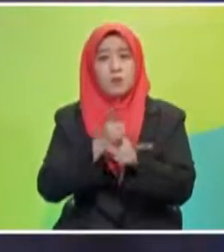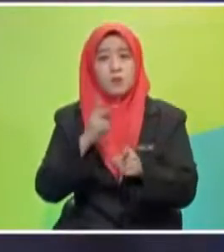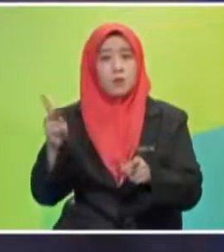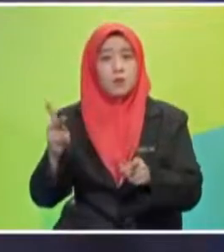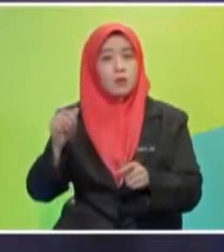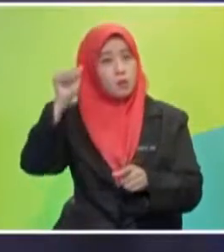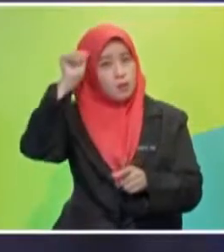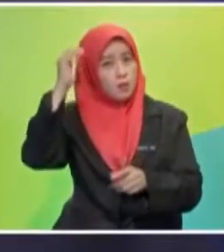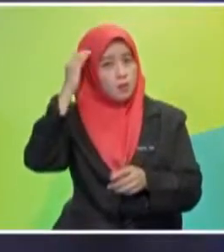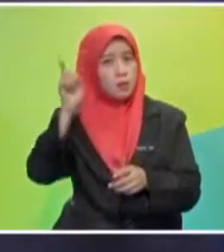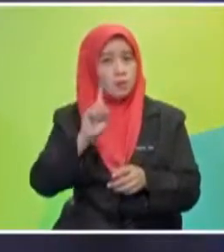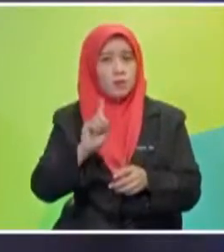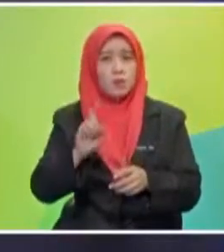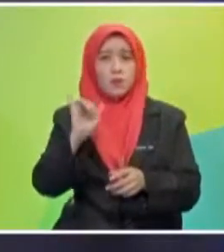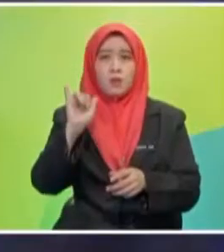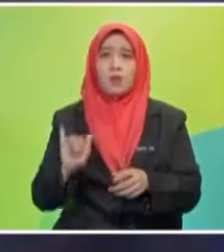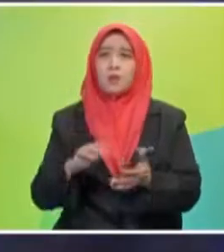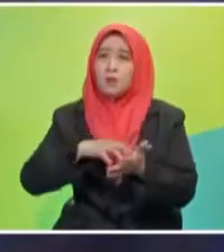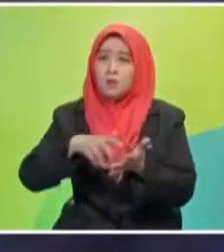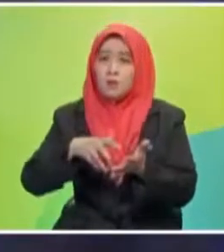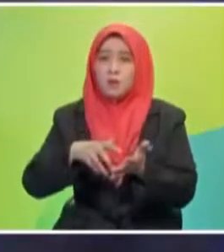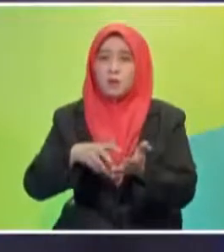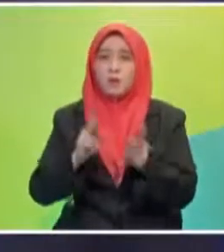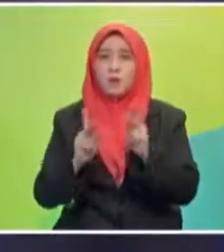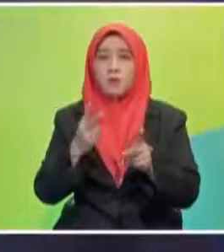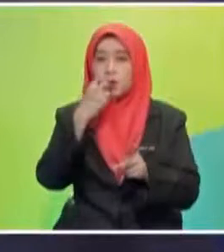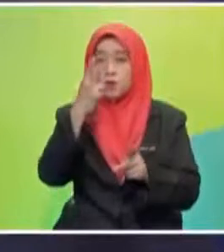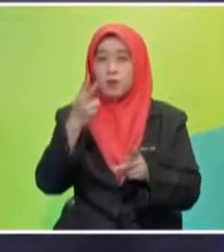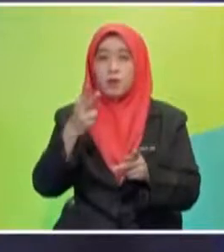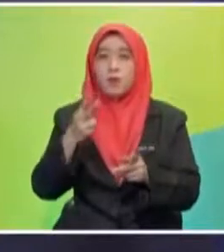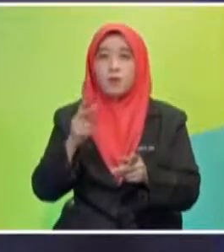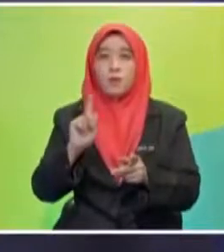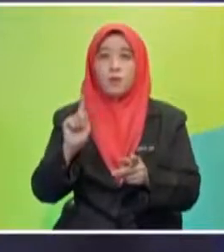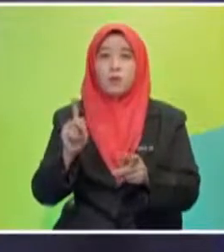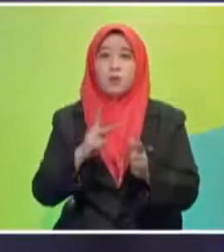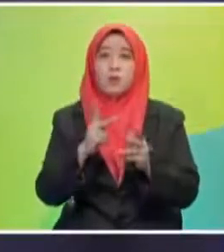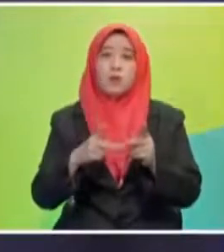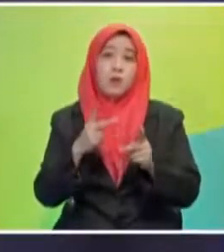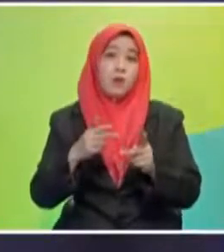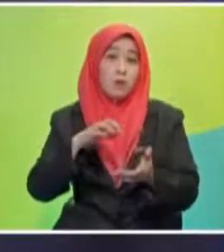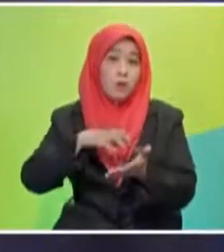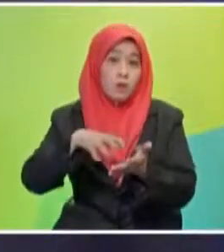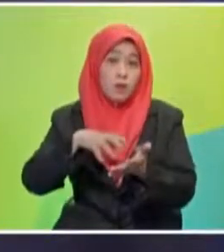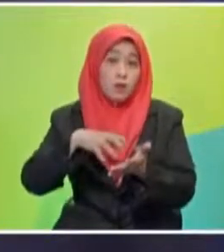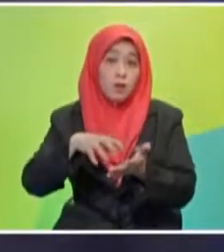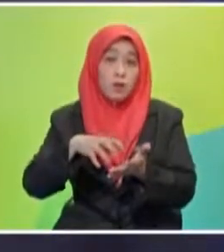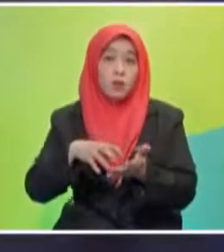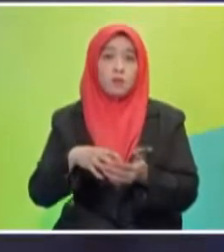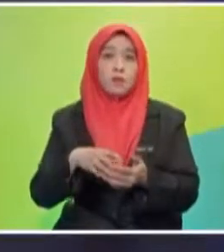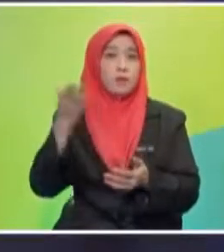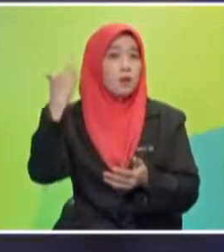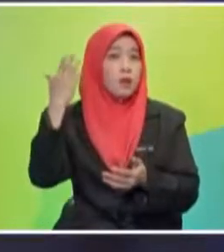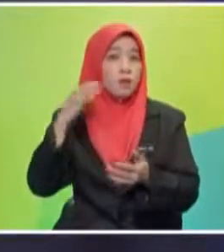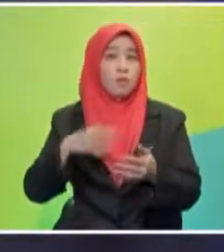yang rusak nih kalau si tengok kipas Ichigo tak nampak pula tetapi Oke tahu